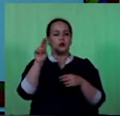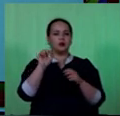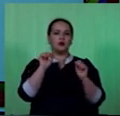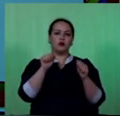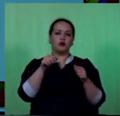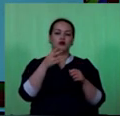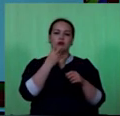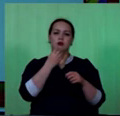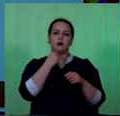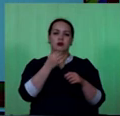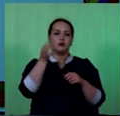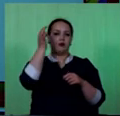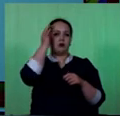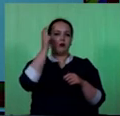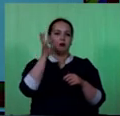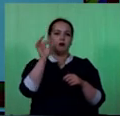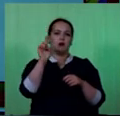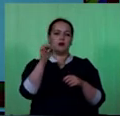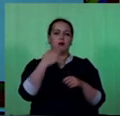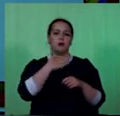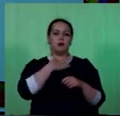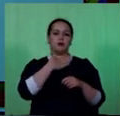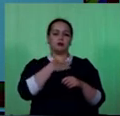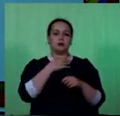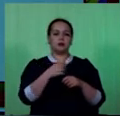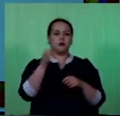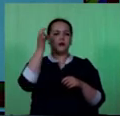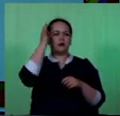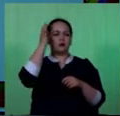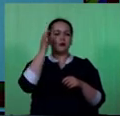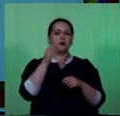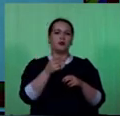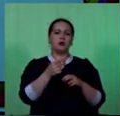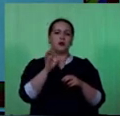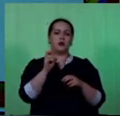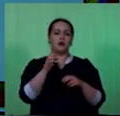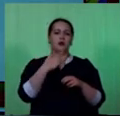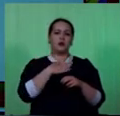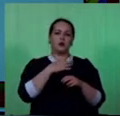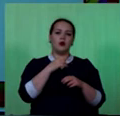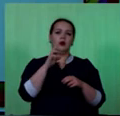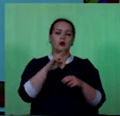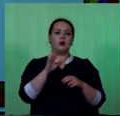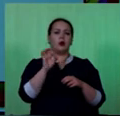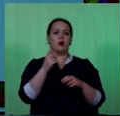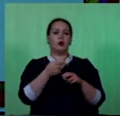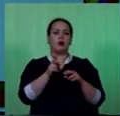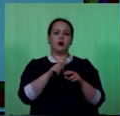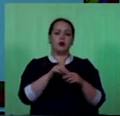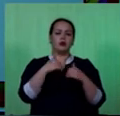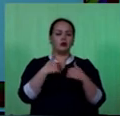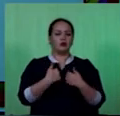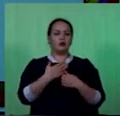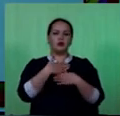мне они вспомнят экая досада я об этом вовсе не тужу не